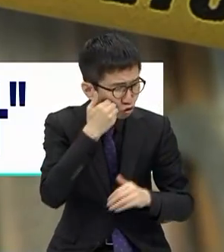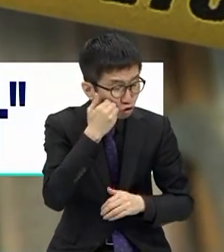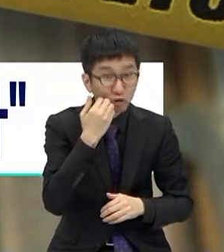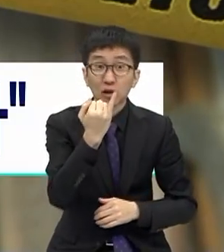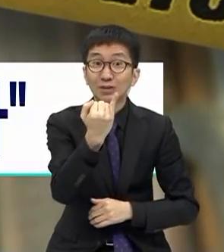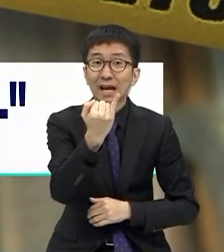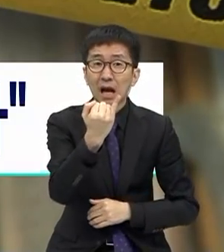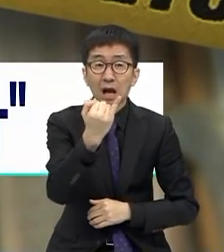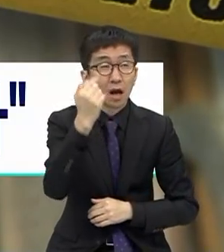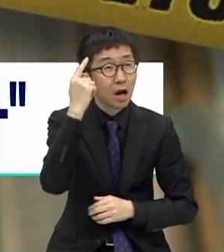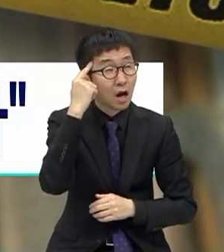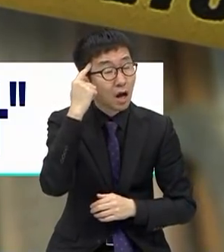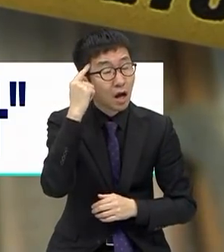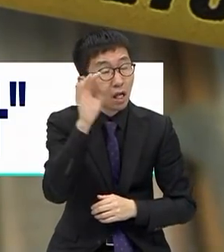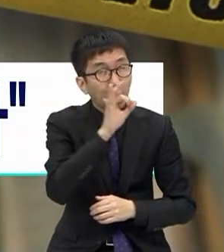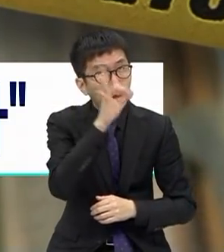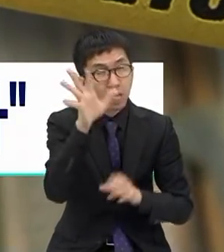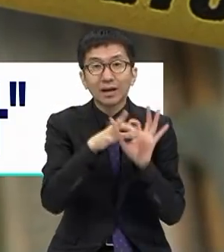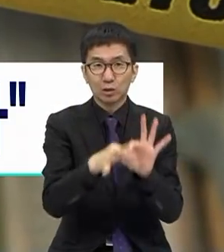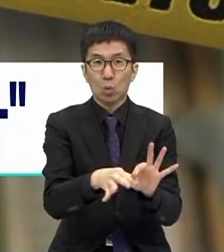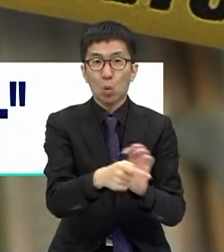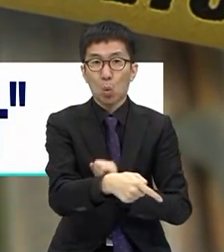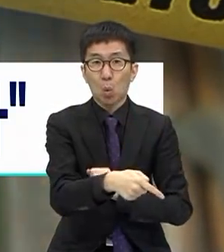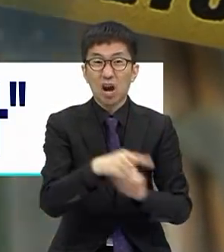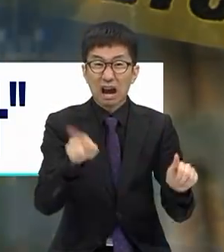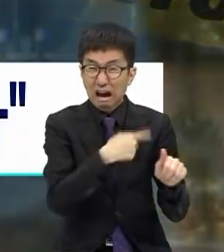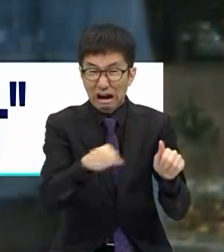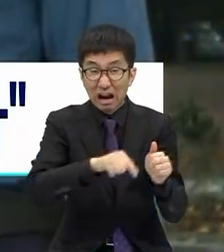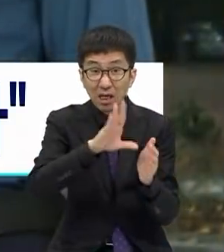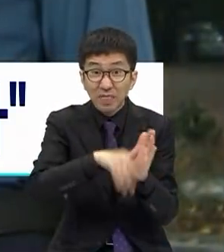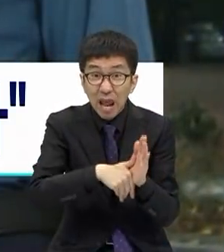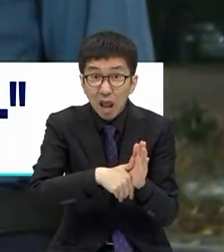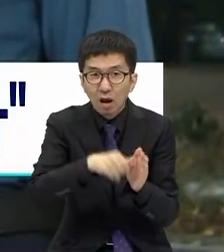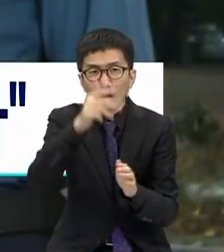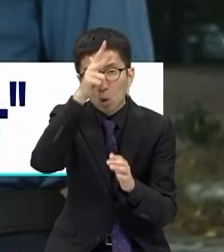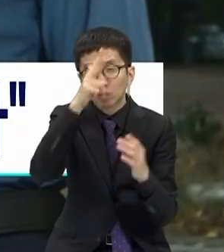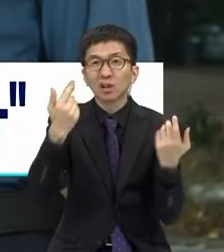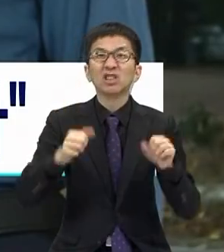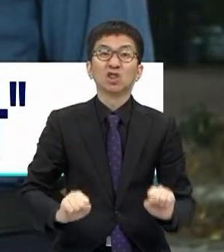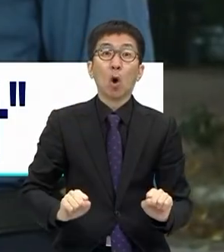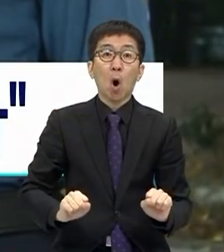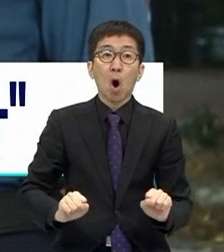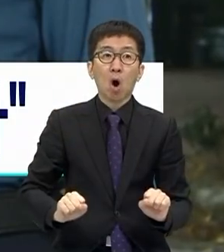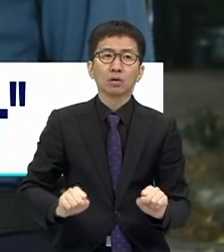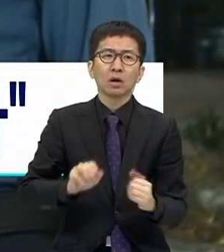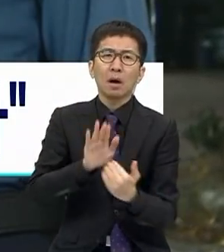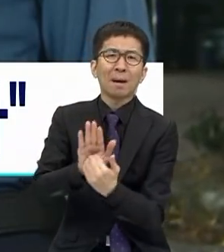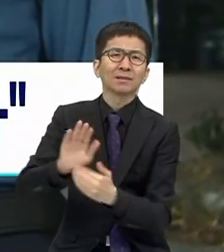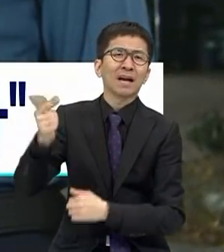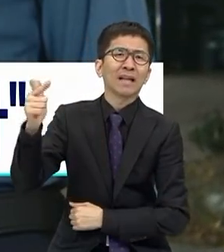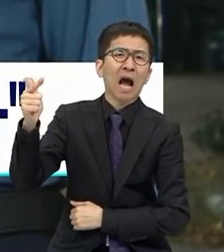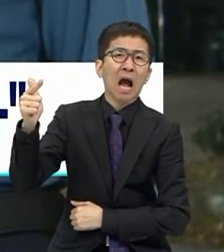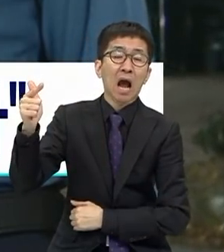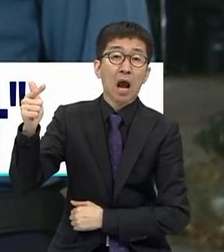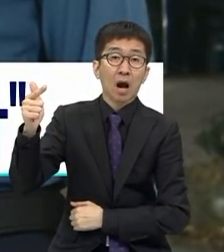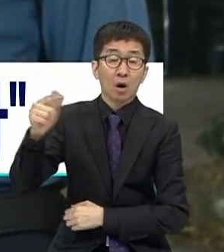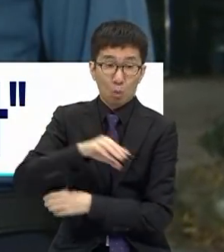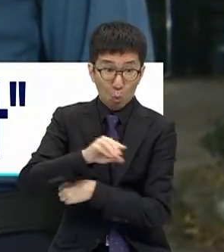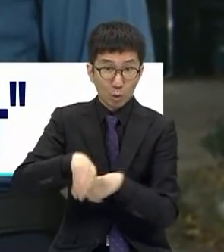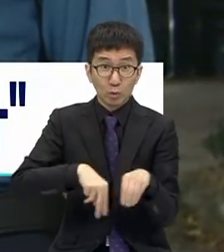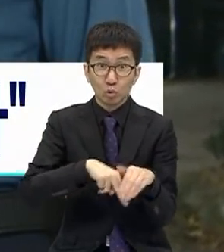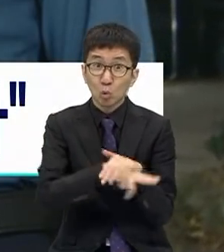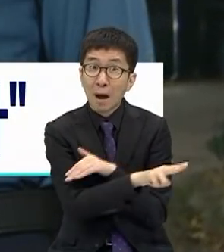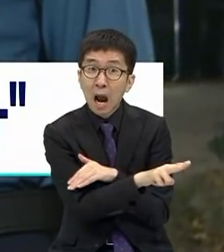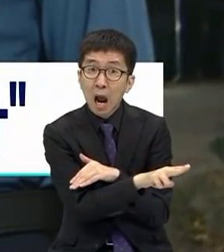명은 아직 의식을 찾지 못하고 있는데 흉기 난동이 벌어졌던 때 현장에 경찰이 있었는데도 적극적으로 나서지